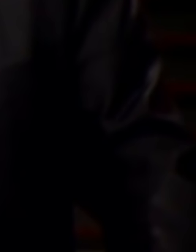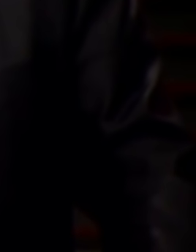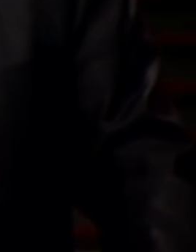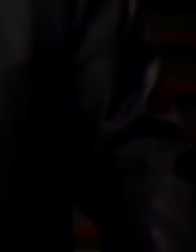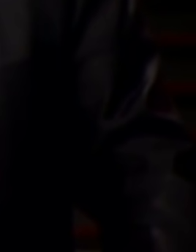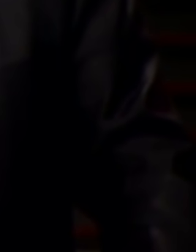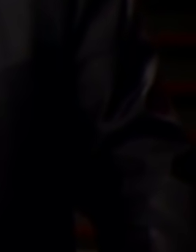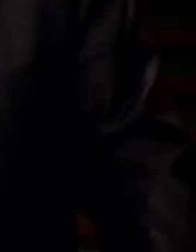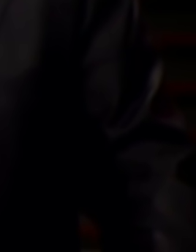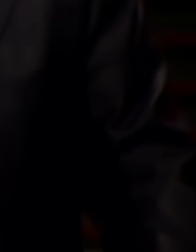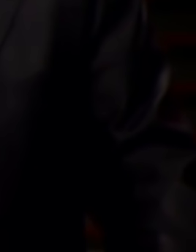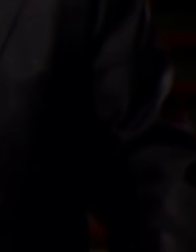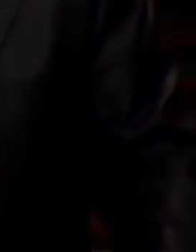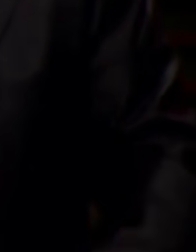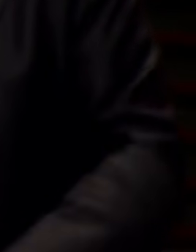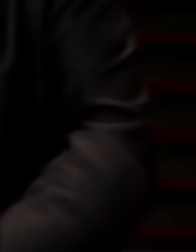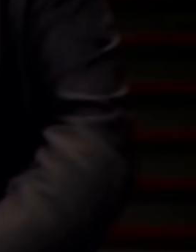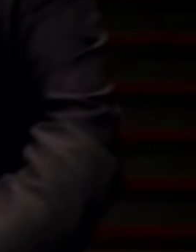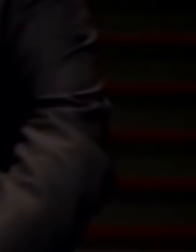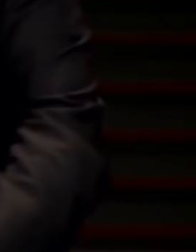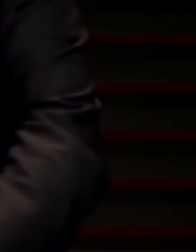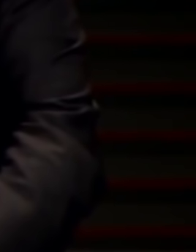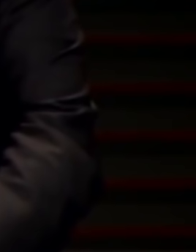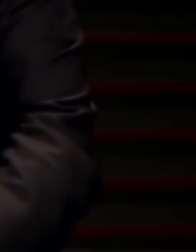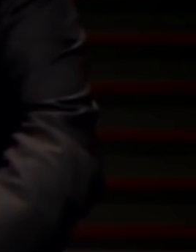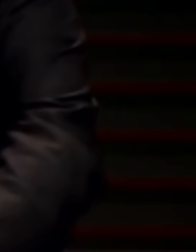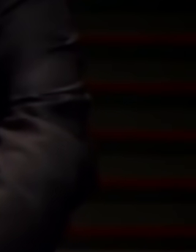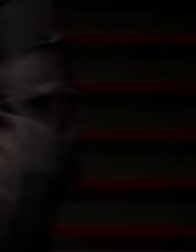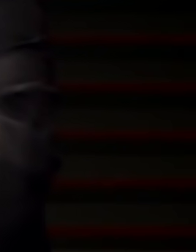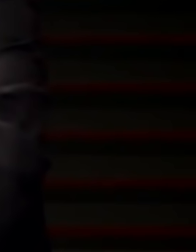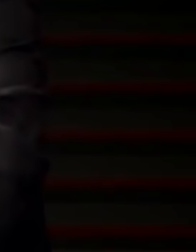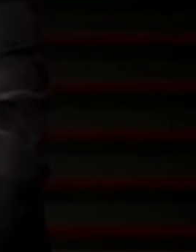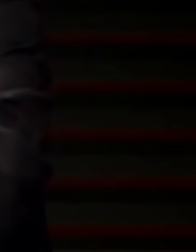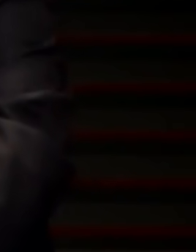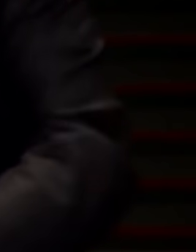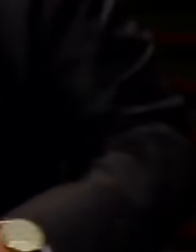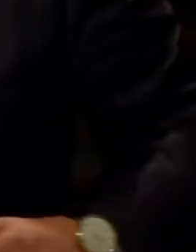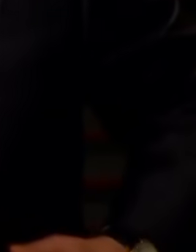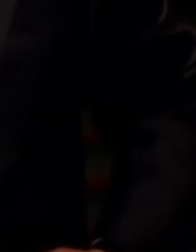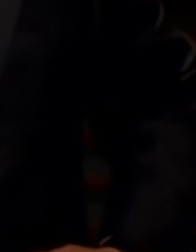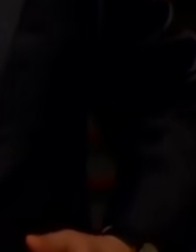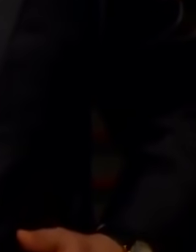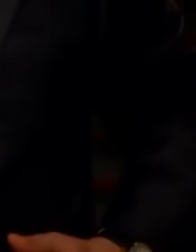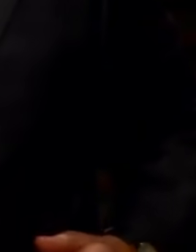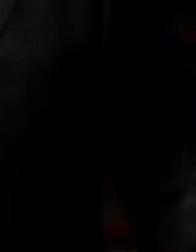하세요. 예? 네? 질문 시간이 안 남았습니다. 아니, 그 왜 가족을 그렇게 건드리고 그럽니까?